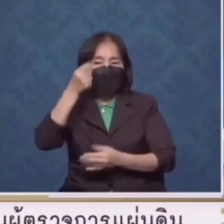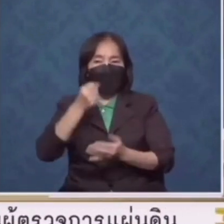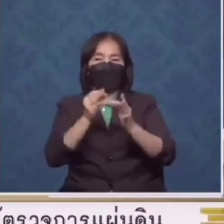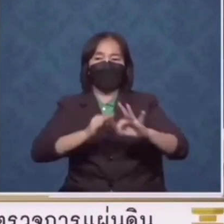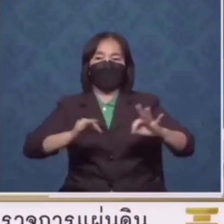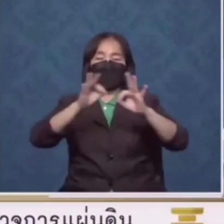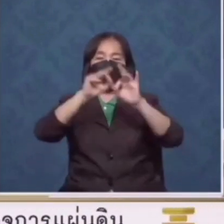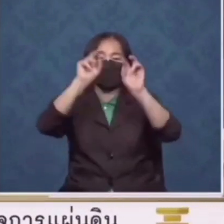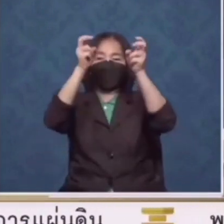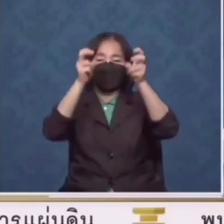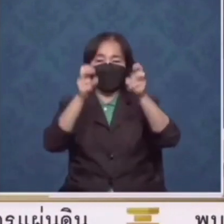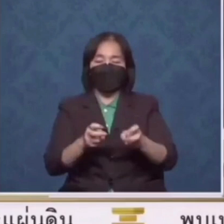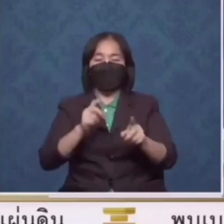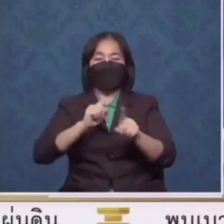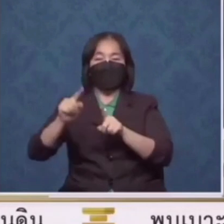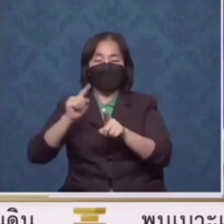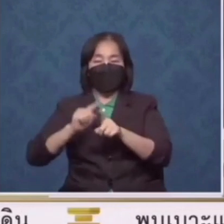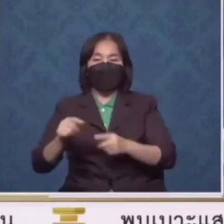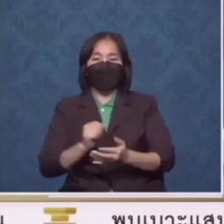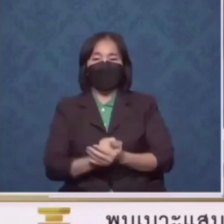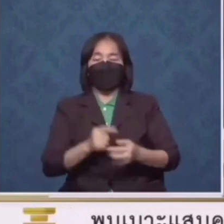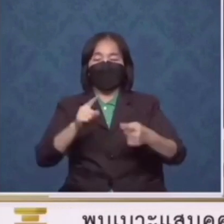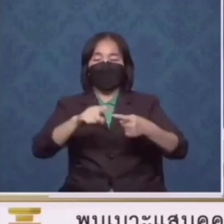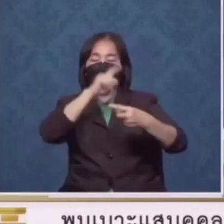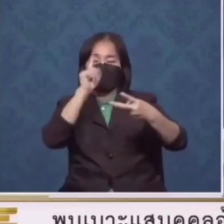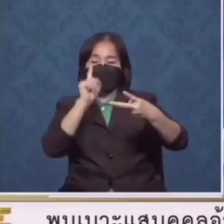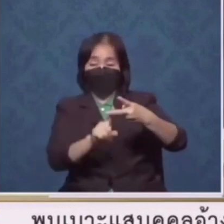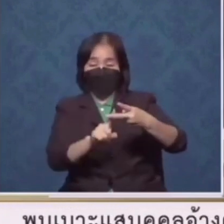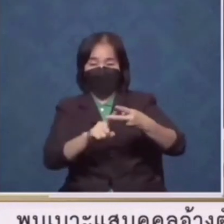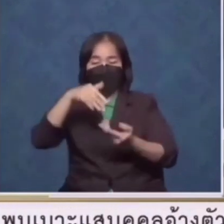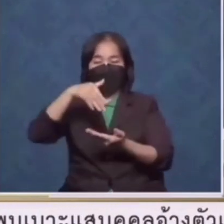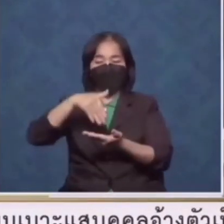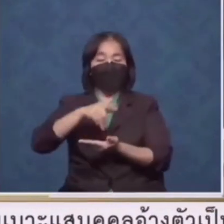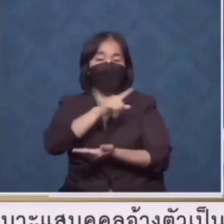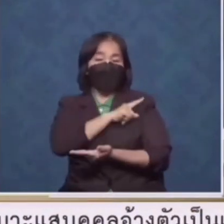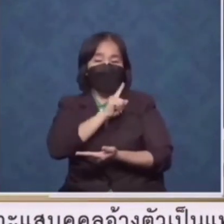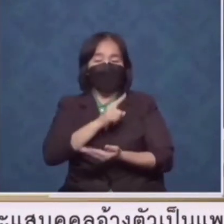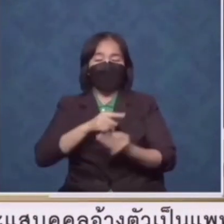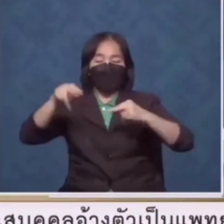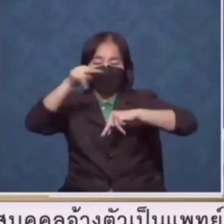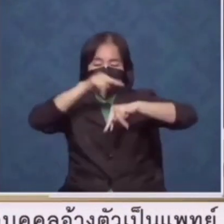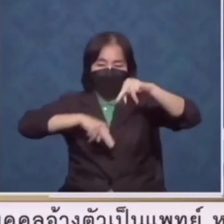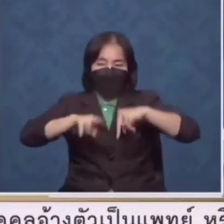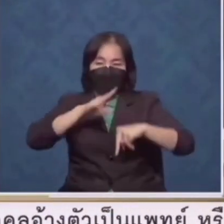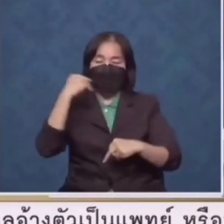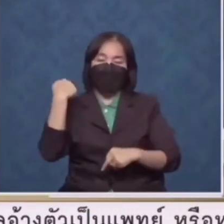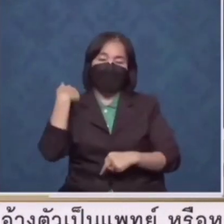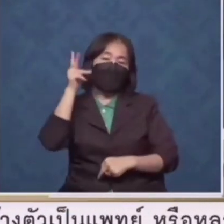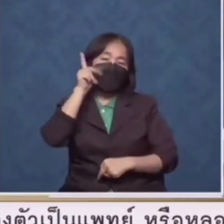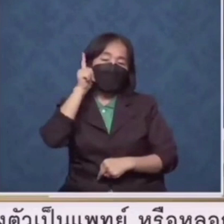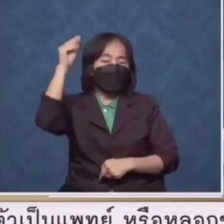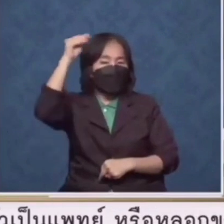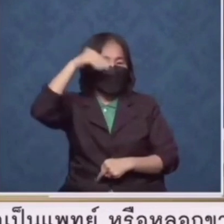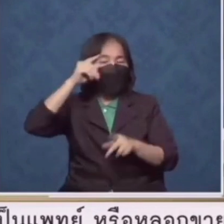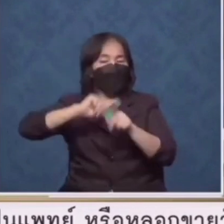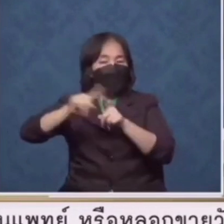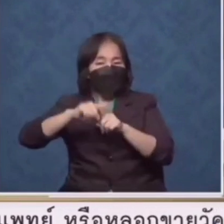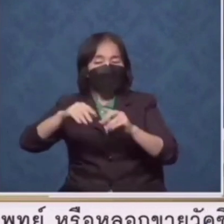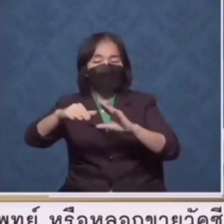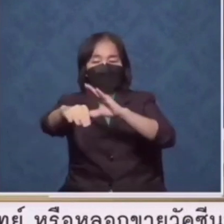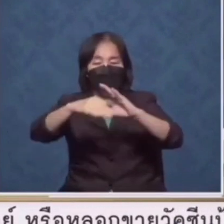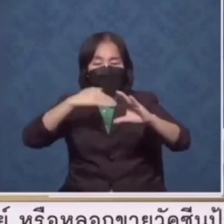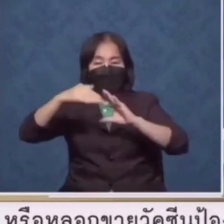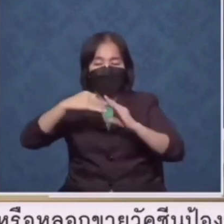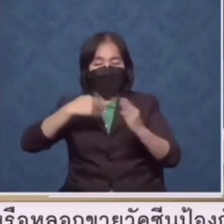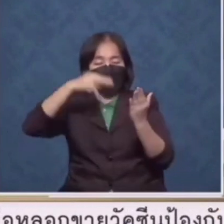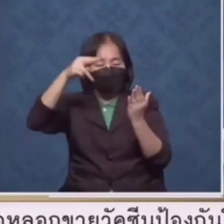ต่างให้กพนประชาดชนในสวที่สองก็ตัวสอบขาวปรอม ขาวปดเบื่อนต่ ๆ นั้นก็จะต้